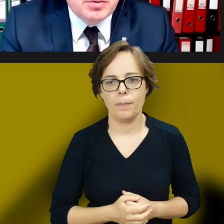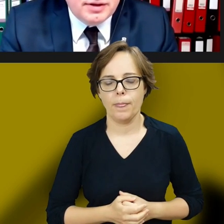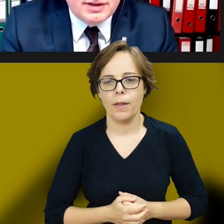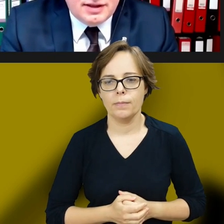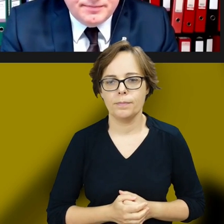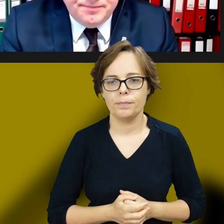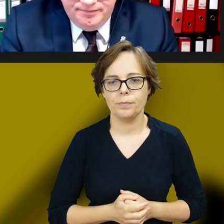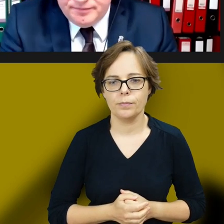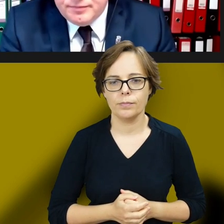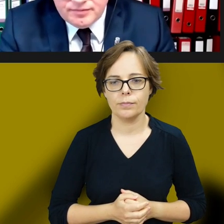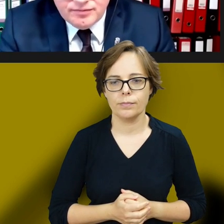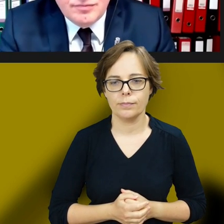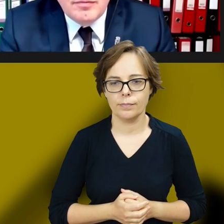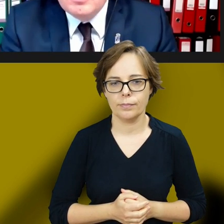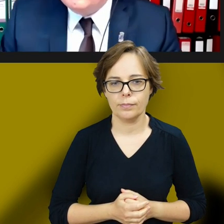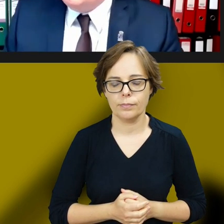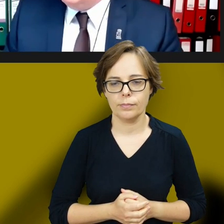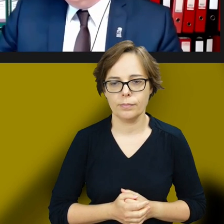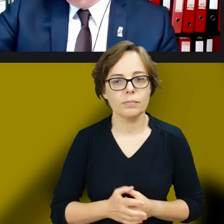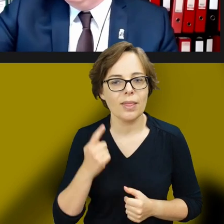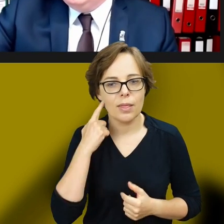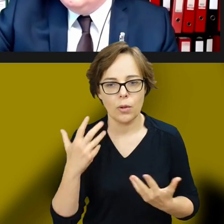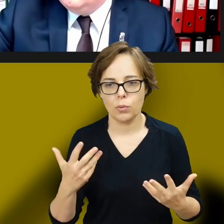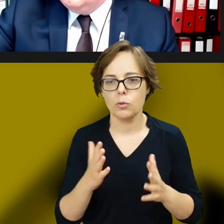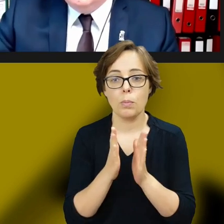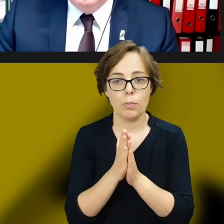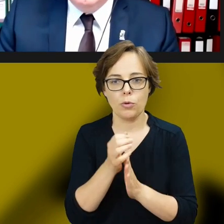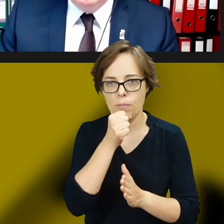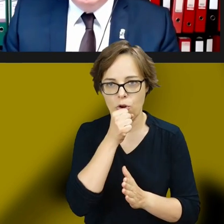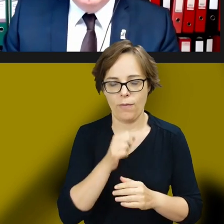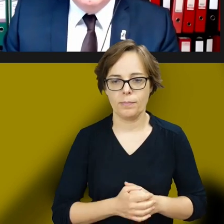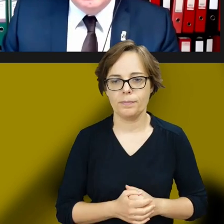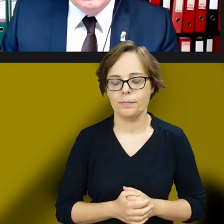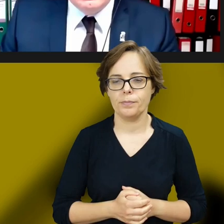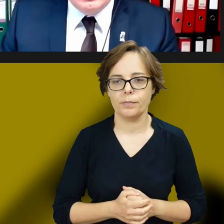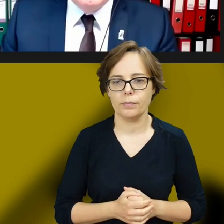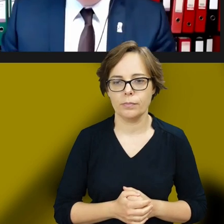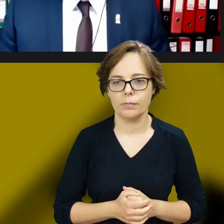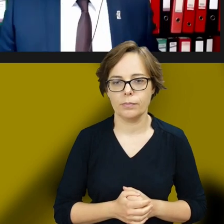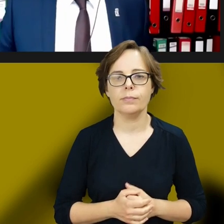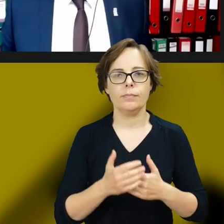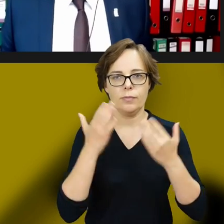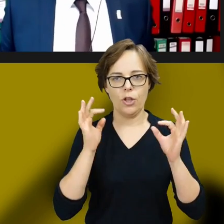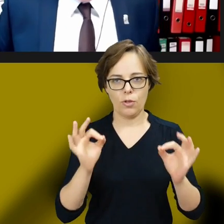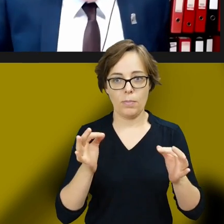Nie słyszymy. Prosimy o włączenie mikrofonu. Dzień dobry, czy teraz mnie